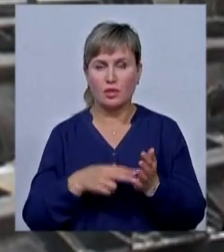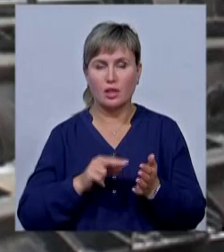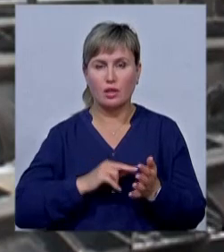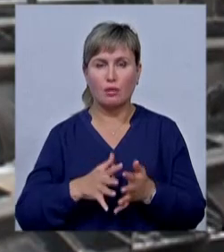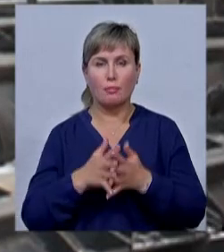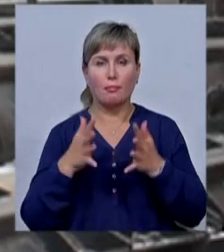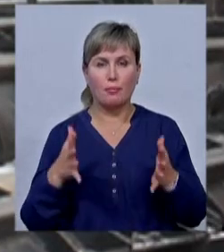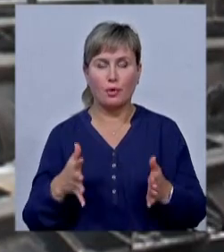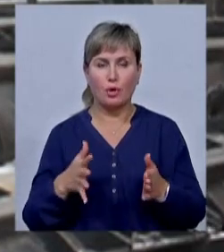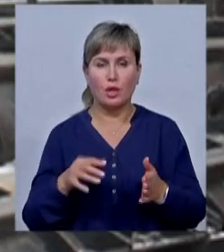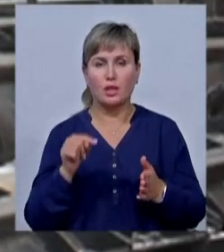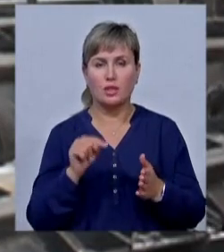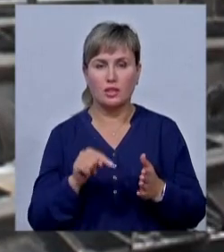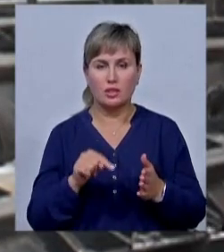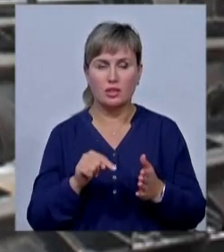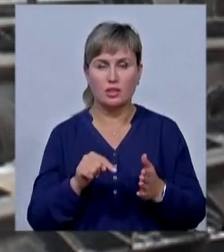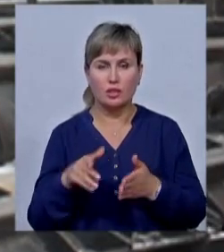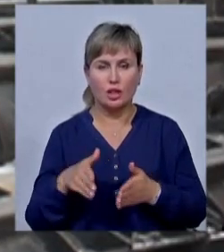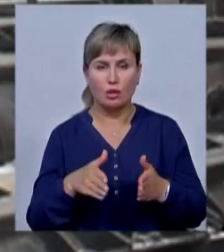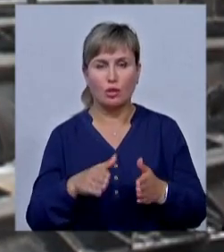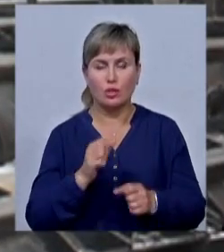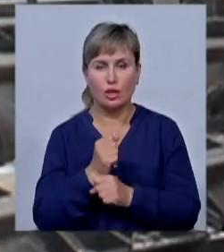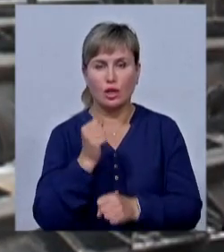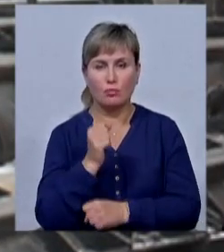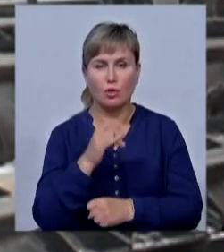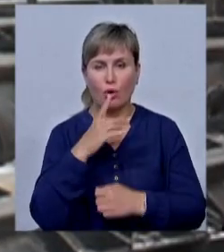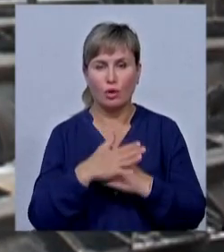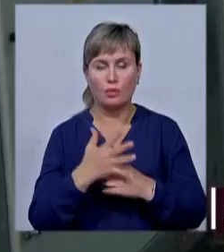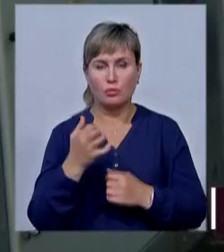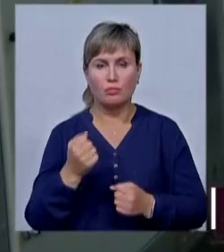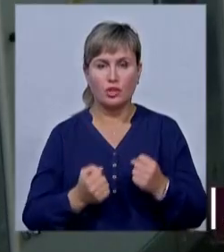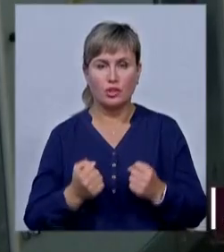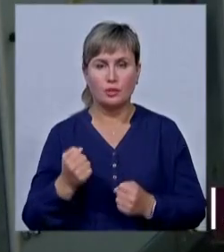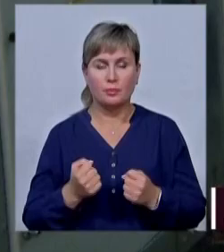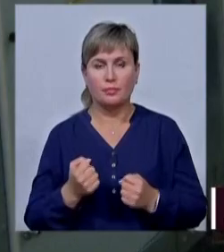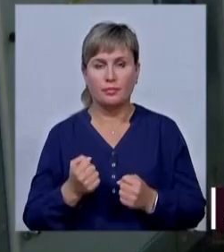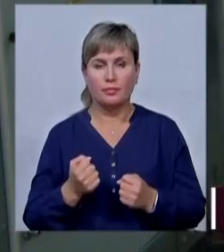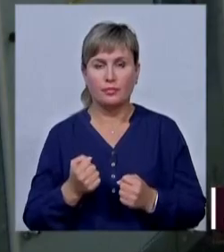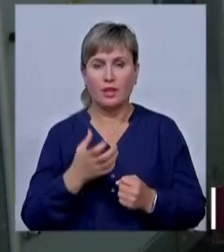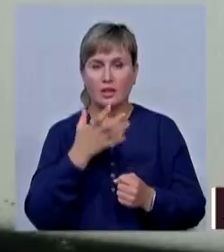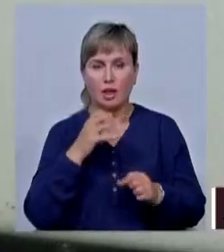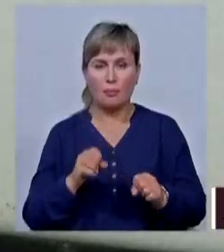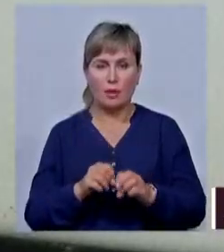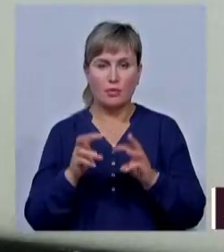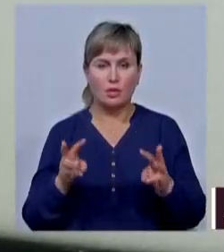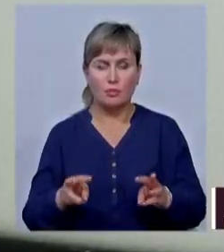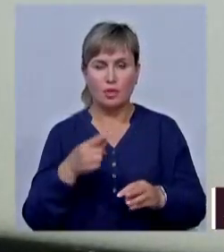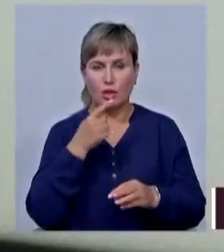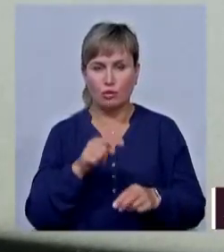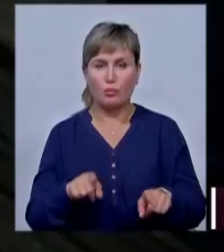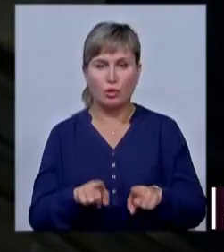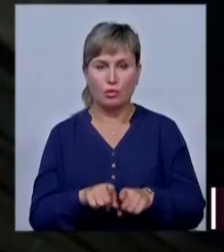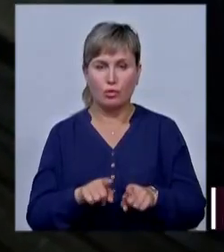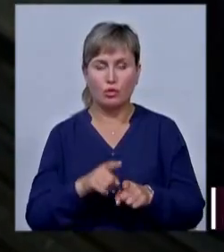более 1000 дорожных рабочих и около 500 единиц техники. По линии теплообеспечения цифры не менее